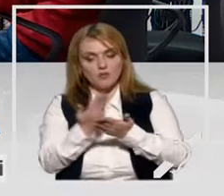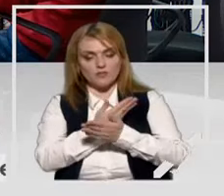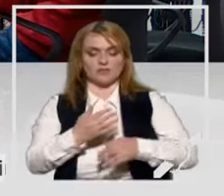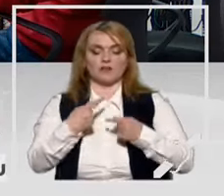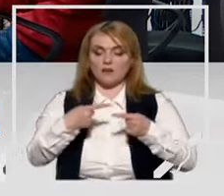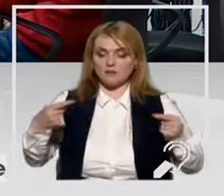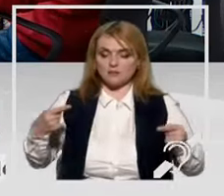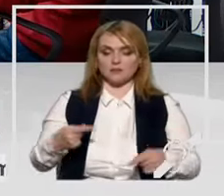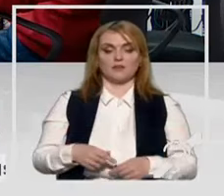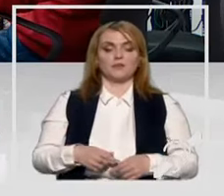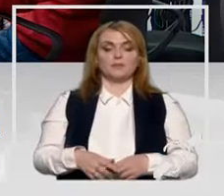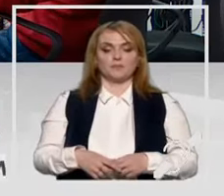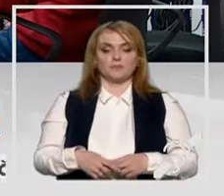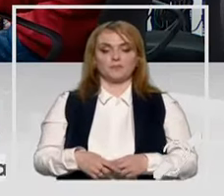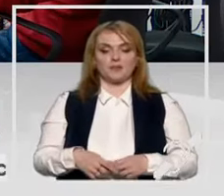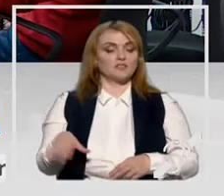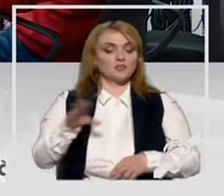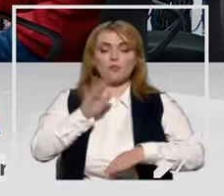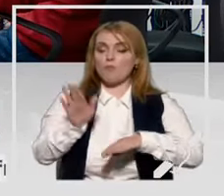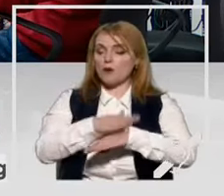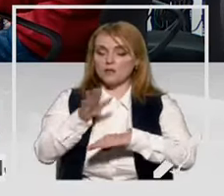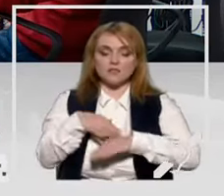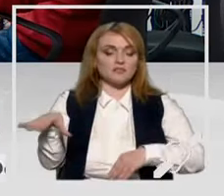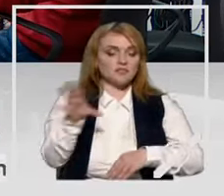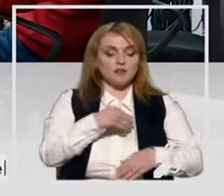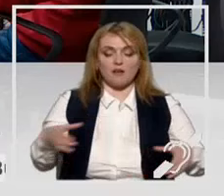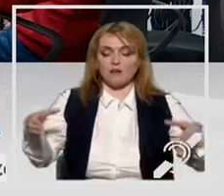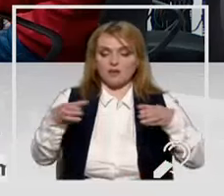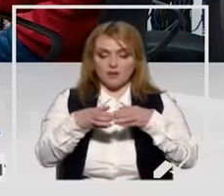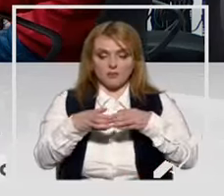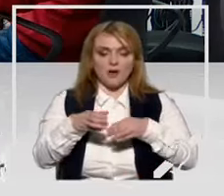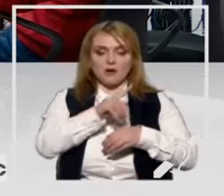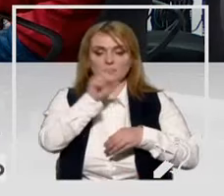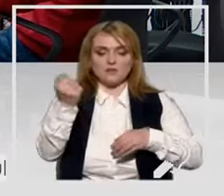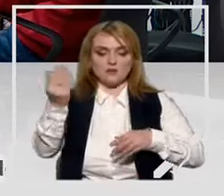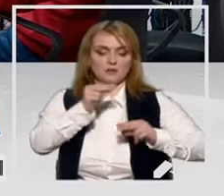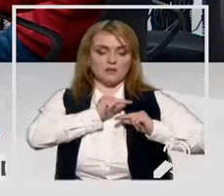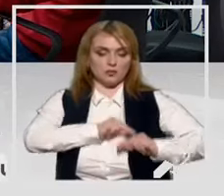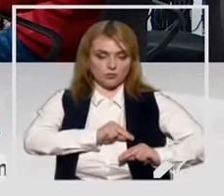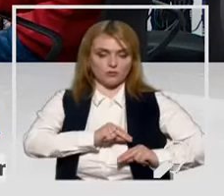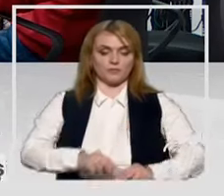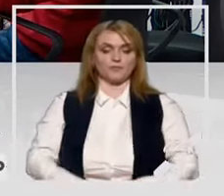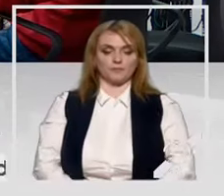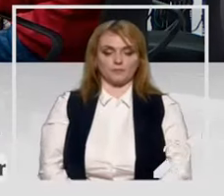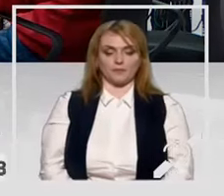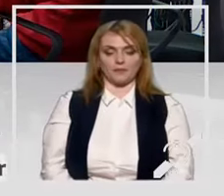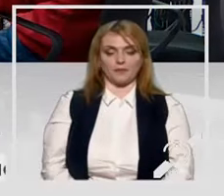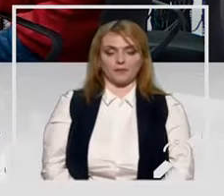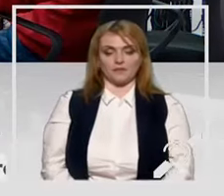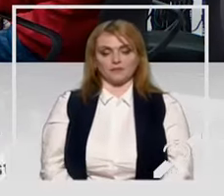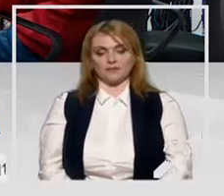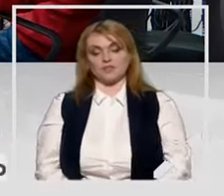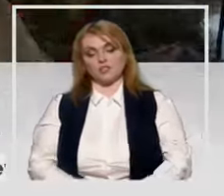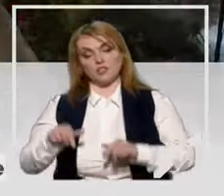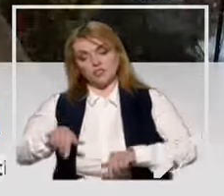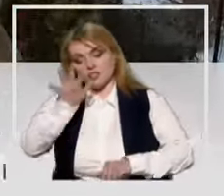Și cred că este un merit al echipei, per total, pentru munca care s-a depus aici, atât a echipei de la Chișinău cât și de